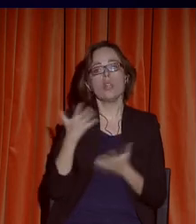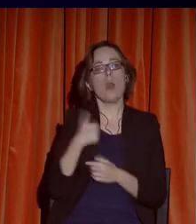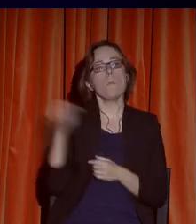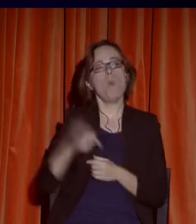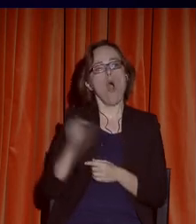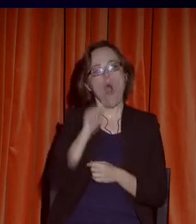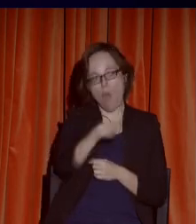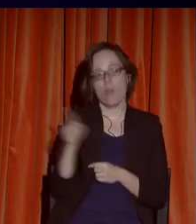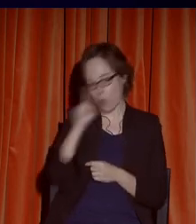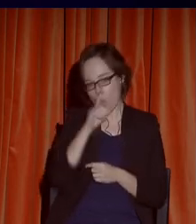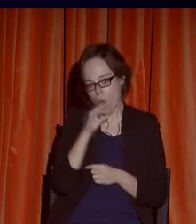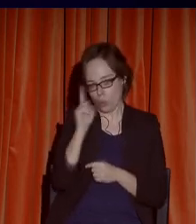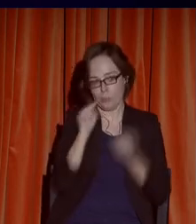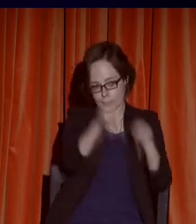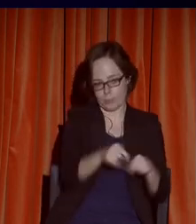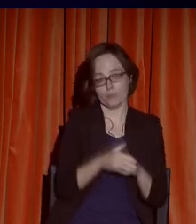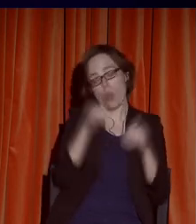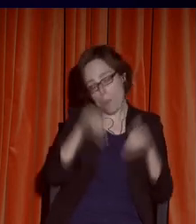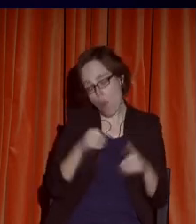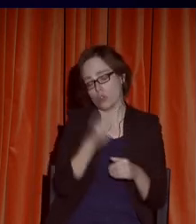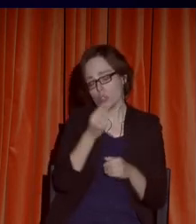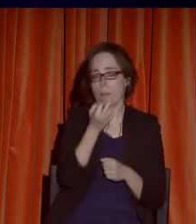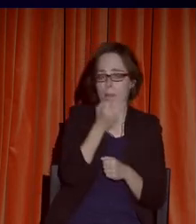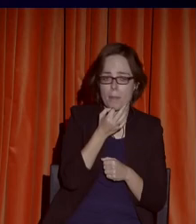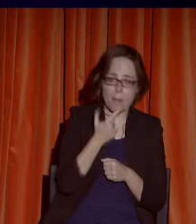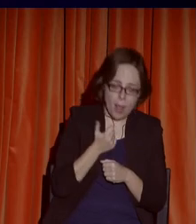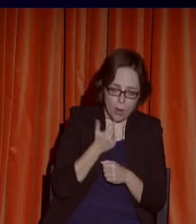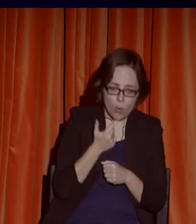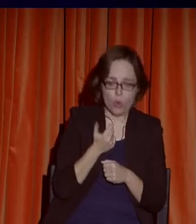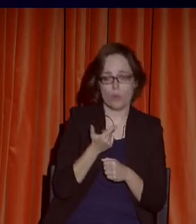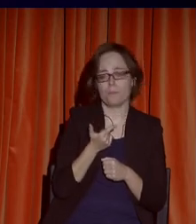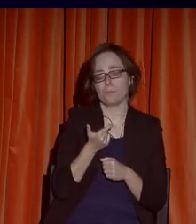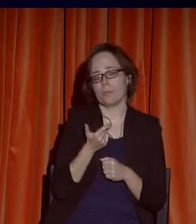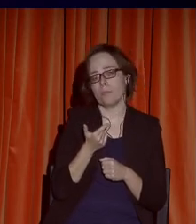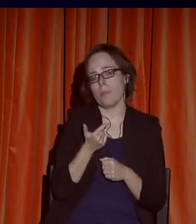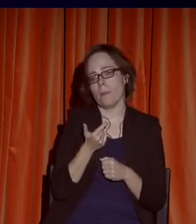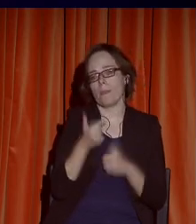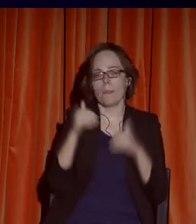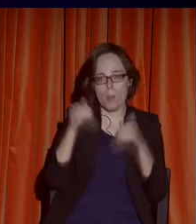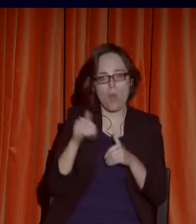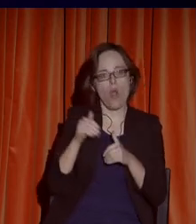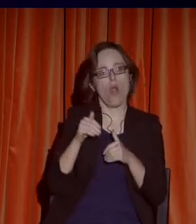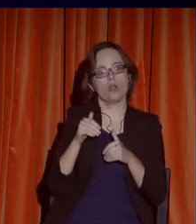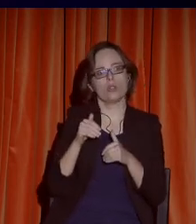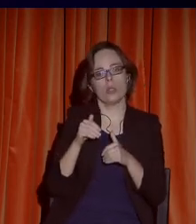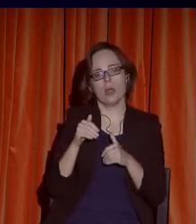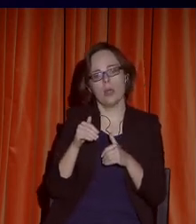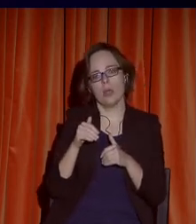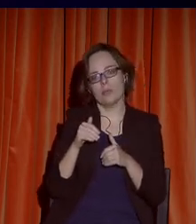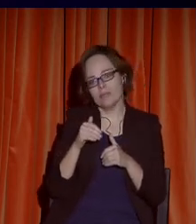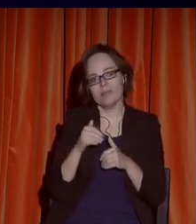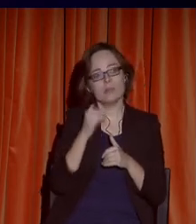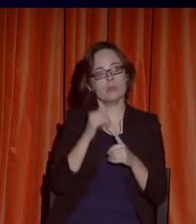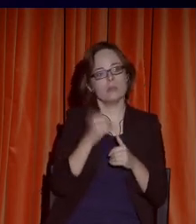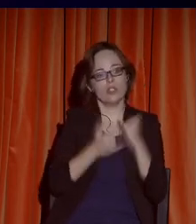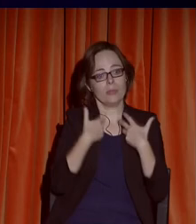wciąż jeszcze być może nie jest wystarczające, żeby ta lawina tak ruszyła, żeby naprawdę zadziały się